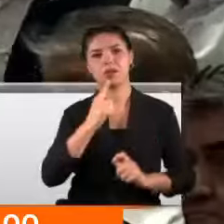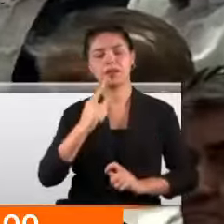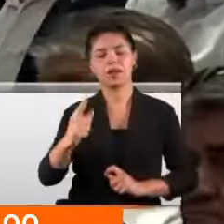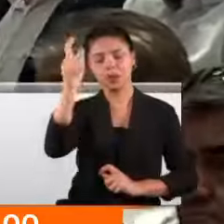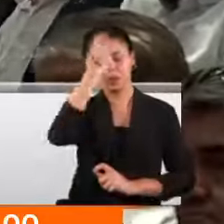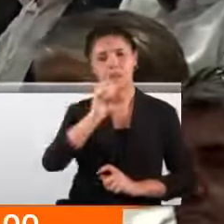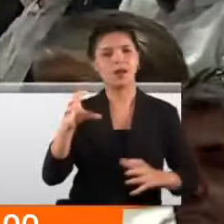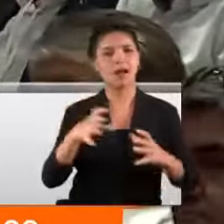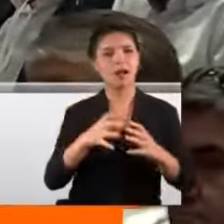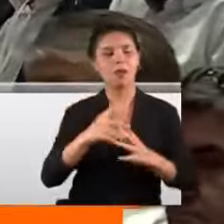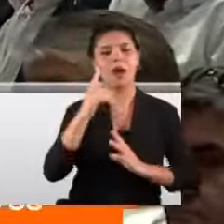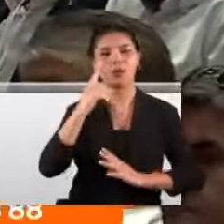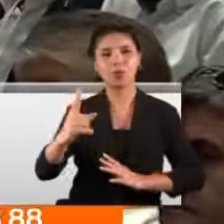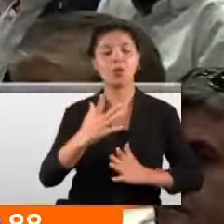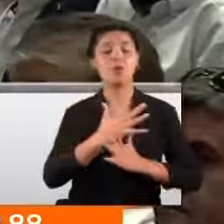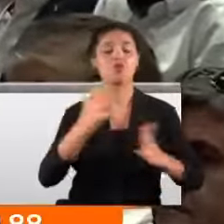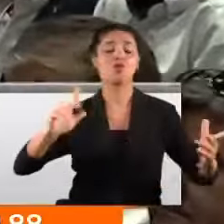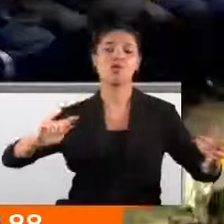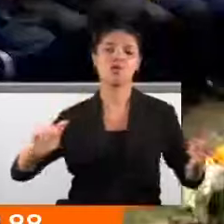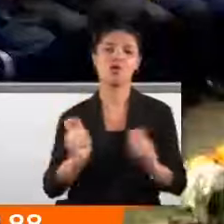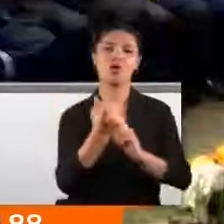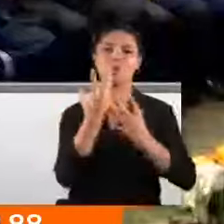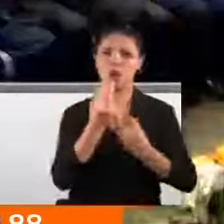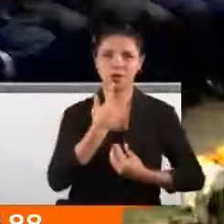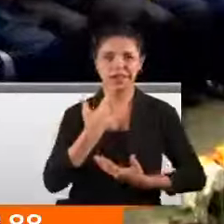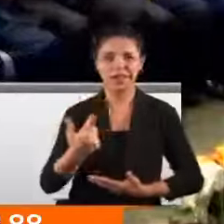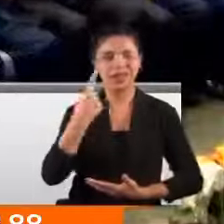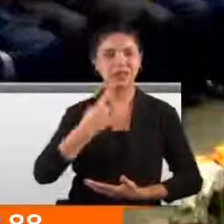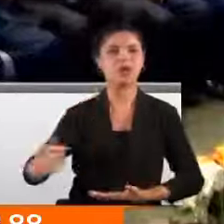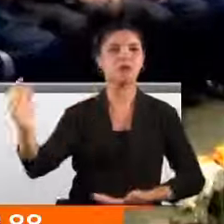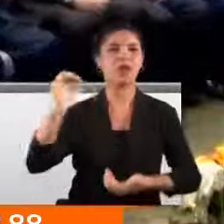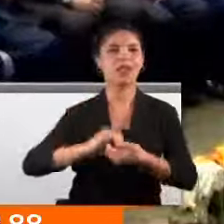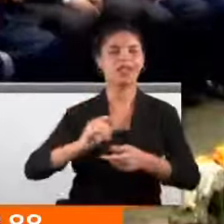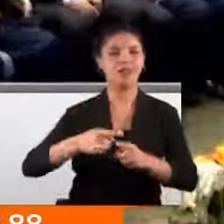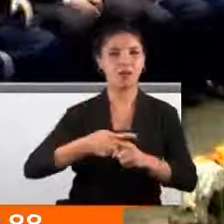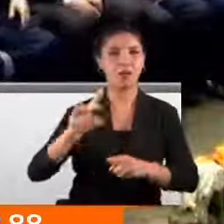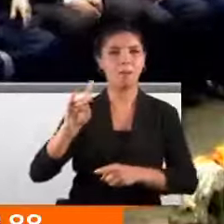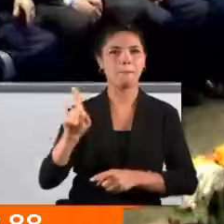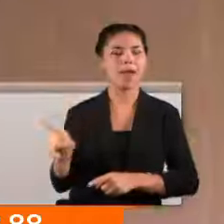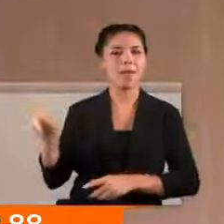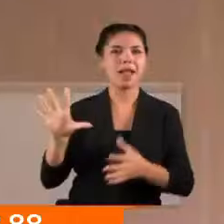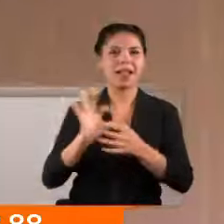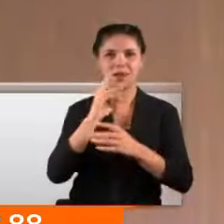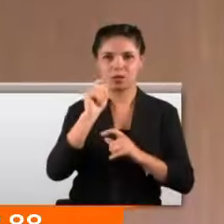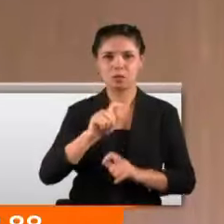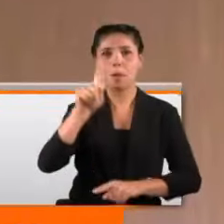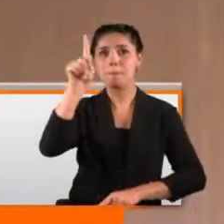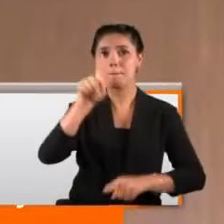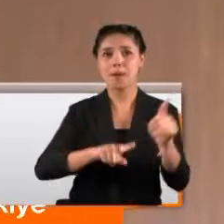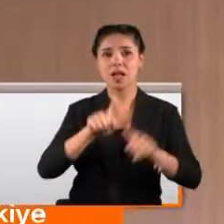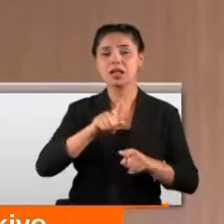sayesinde çok kapsamlı bir dönüşüm yaşadı diye ekledi. Cumhur İttifakı ortağı MHP'yi de unutmadı. Birilerinin